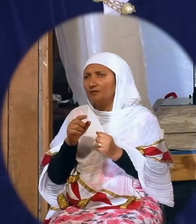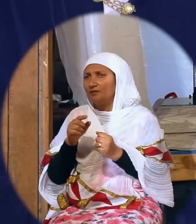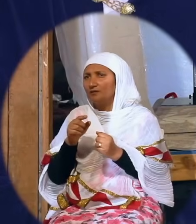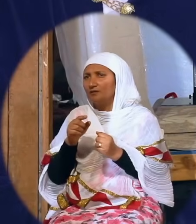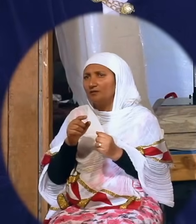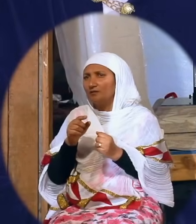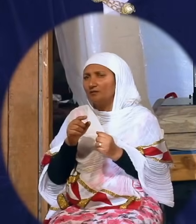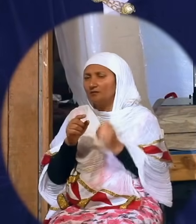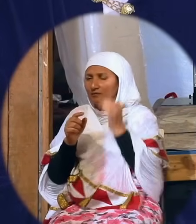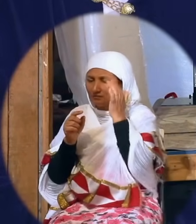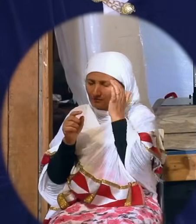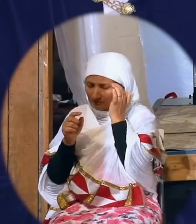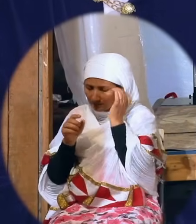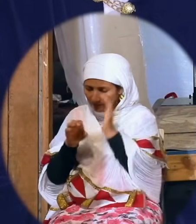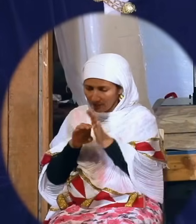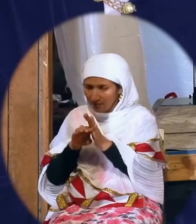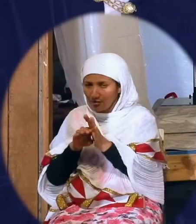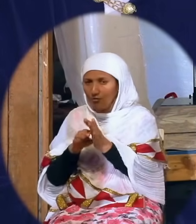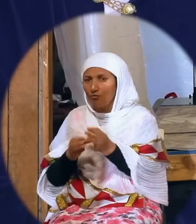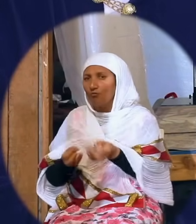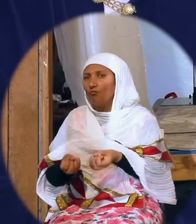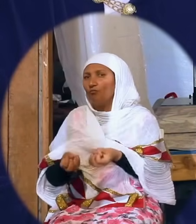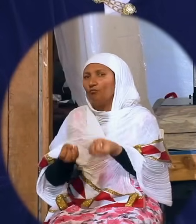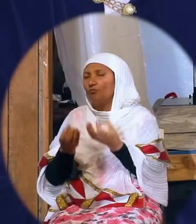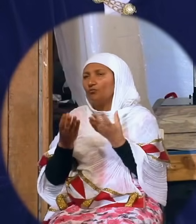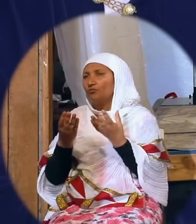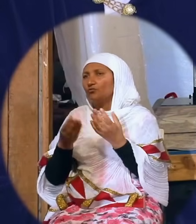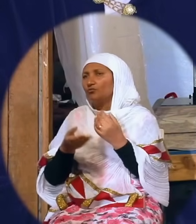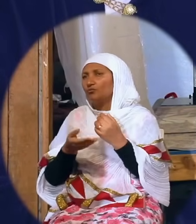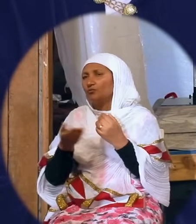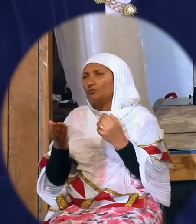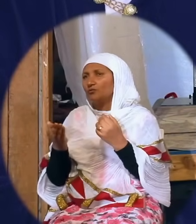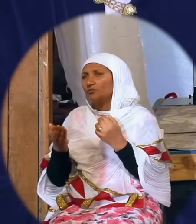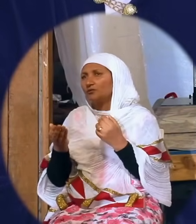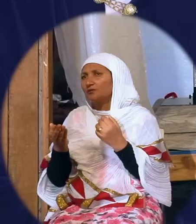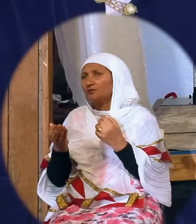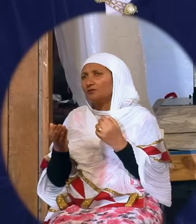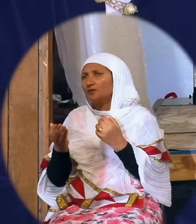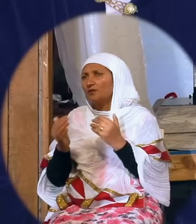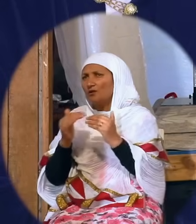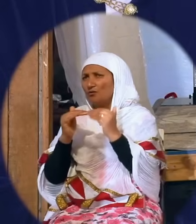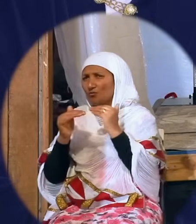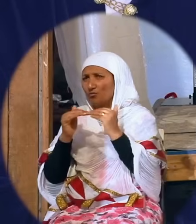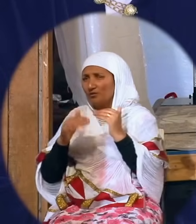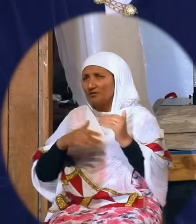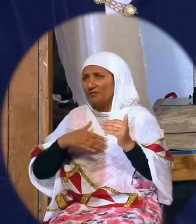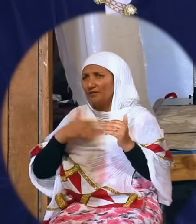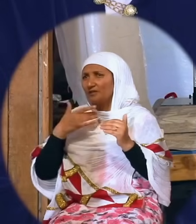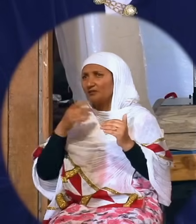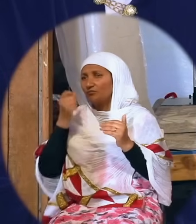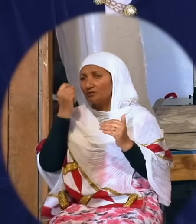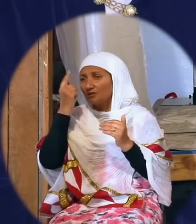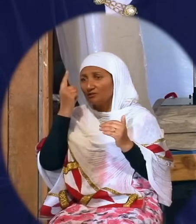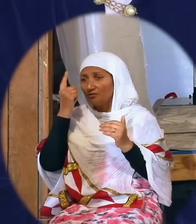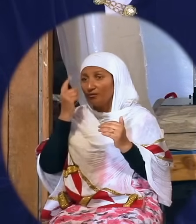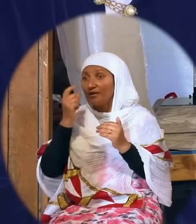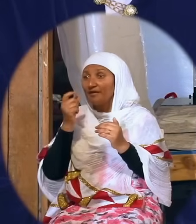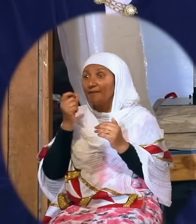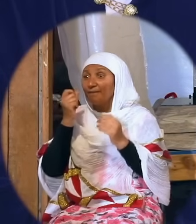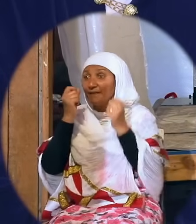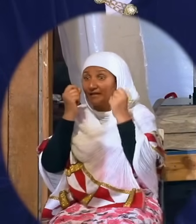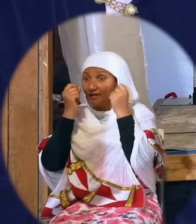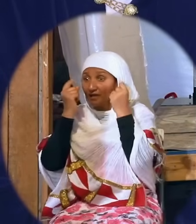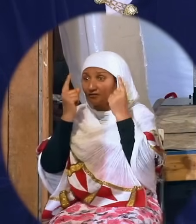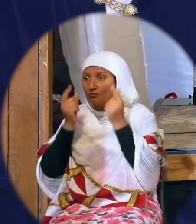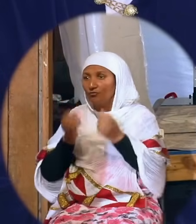አደጋው በጣም እንቀንሰዋለን። ለምሳሌ ብዙ ወጣቶች ለአቻ ተጽዕኖ የሚወድቁት ምንድን ነው? እኩል ስሜታቸውን ተረድቶ የሚያደምጣቸው ይፈልጋሉ። እኛ